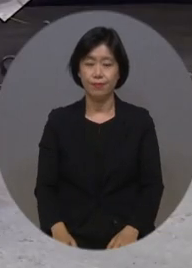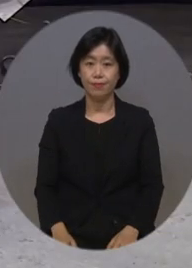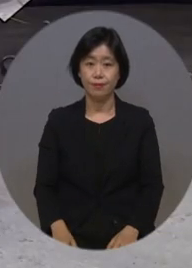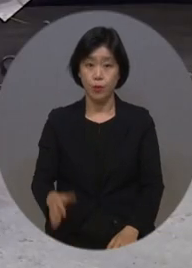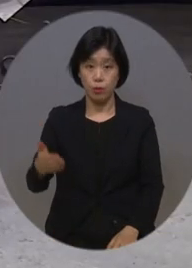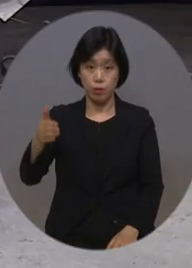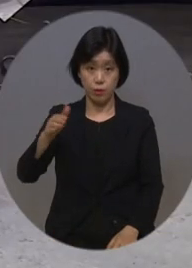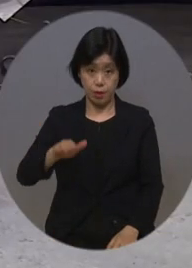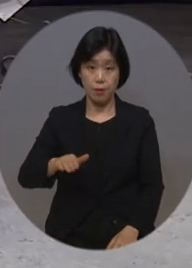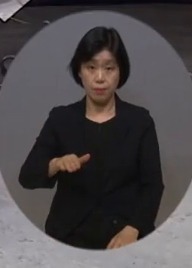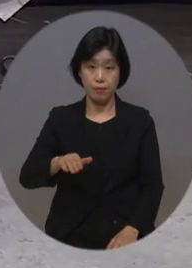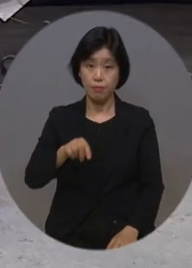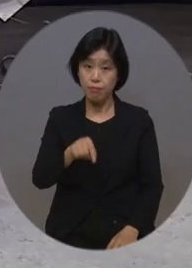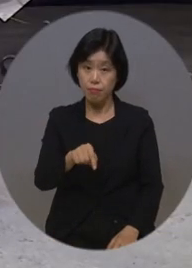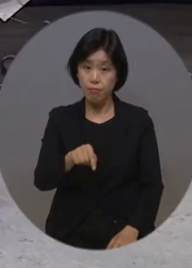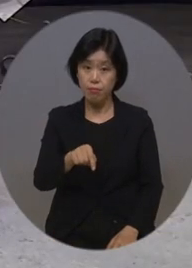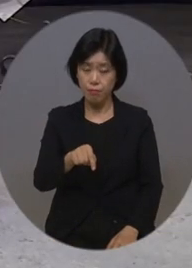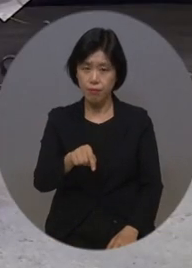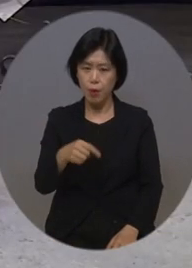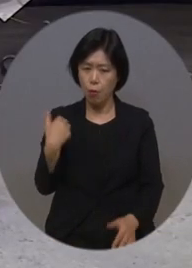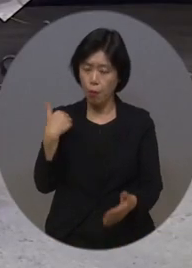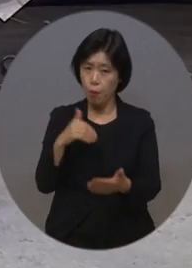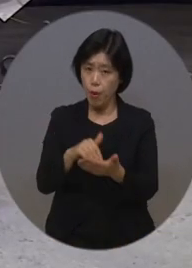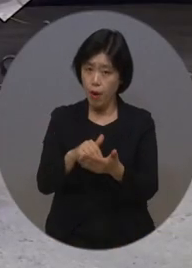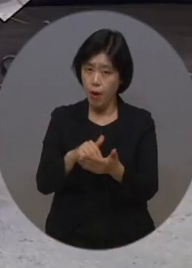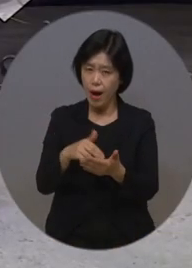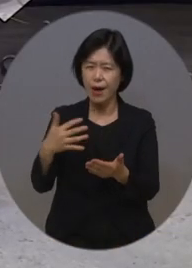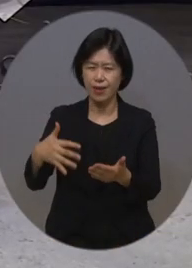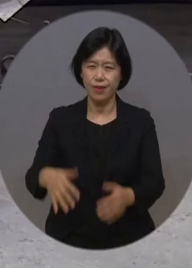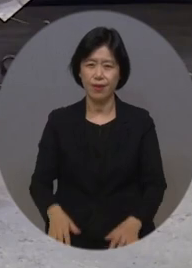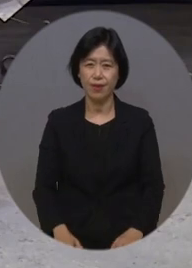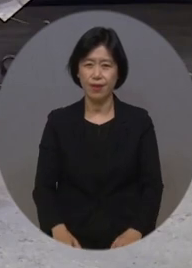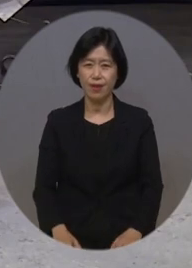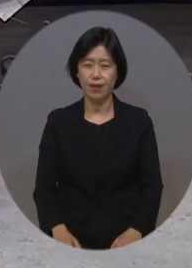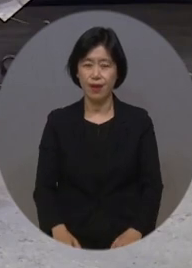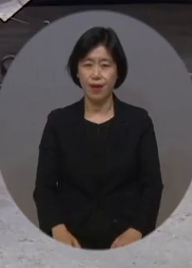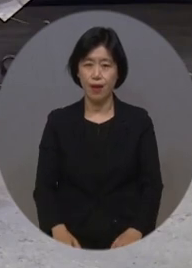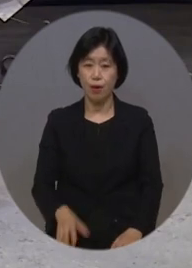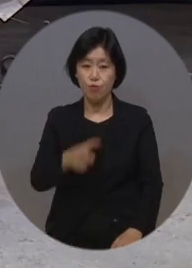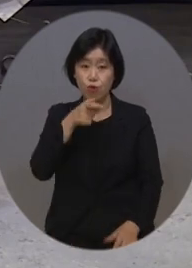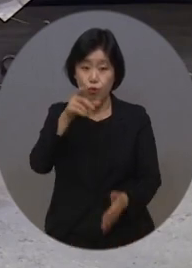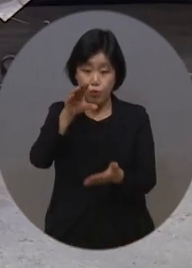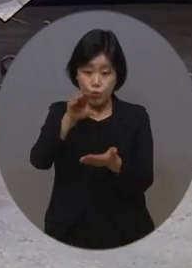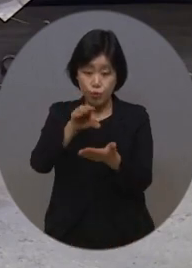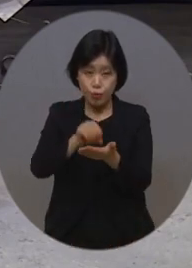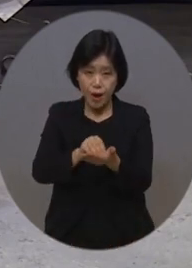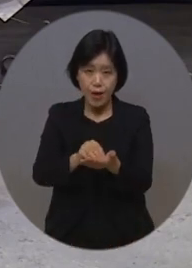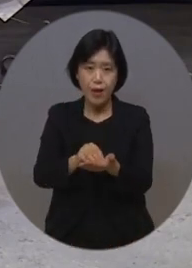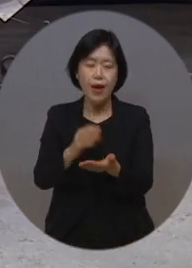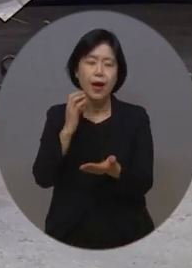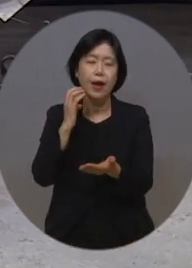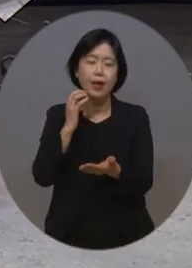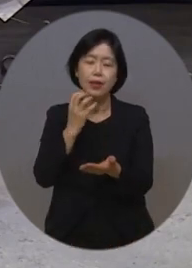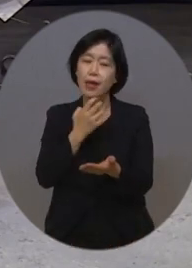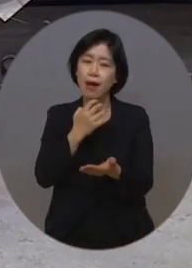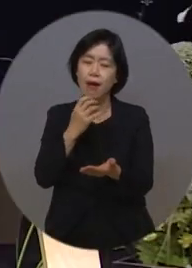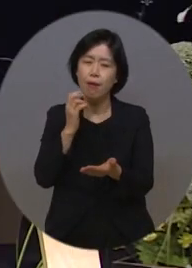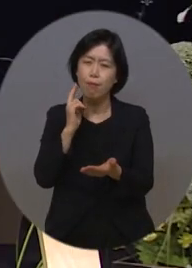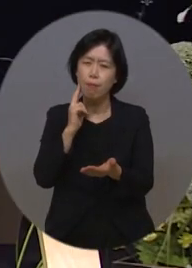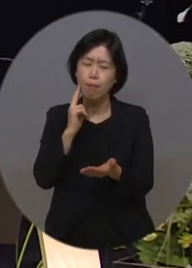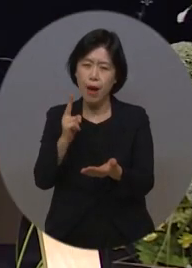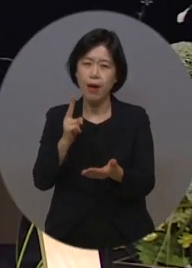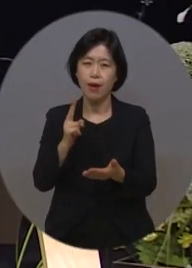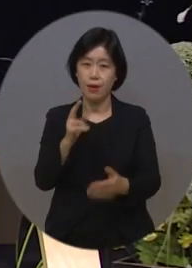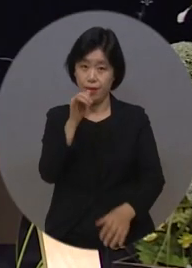하지만 스타킹은 수그러들지 않습니다. 외려 갈색빛이 짙어지면서 다시 일어납니다.